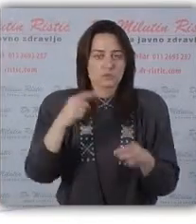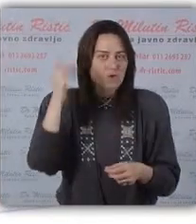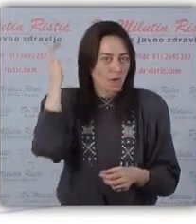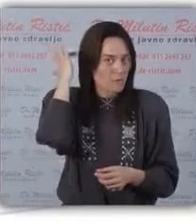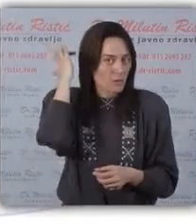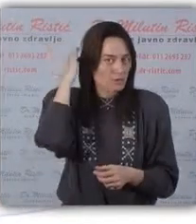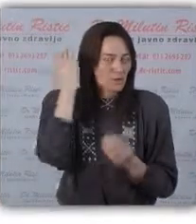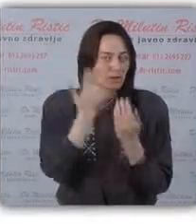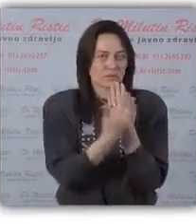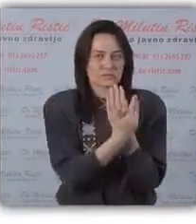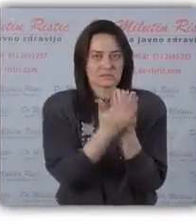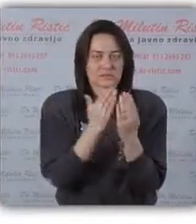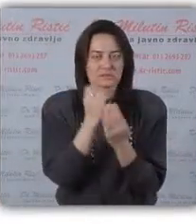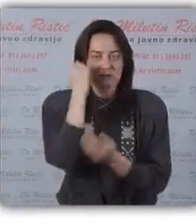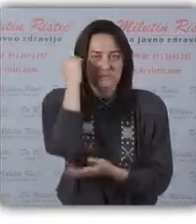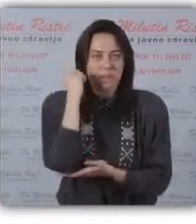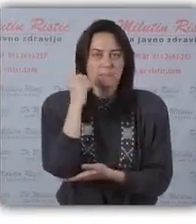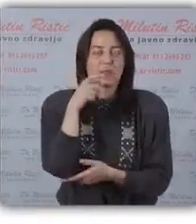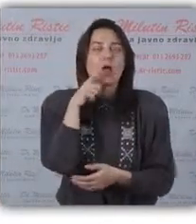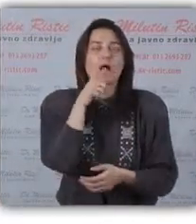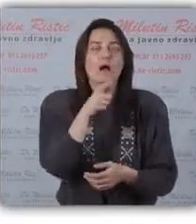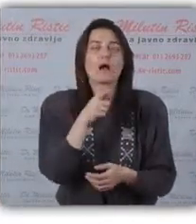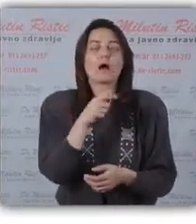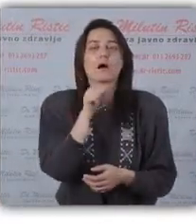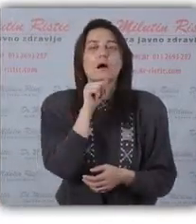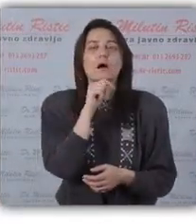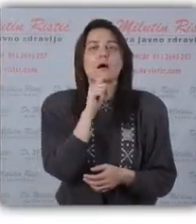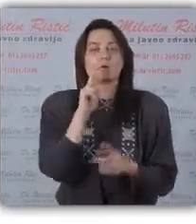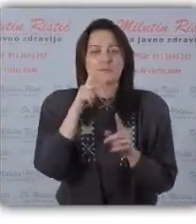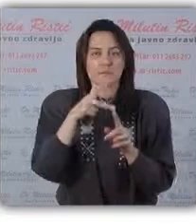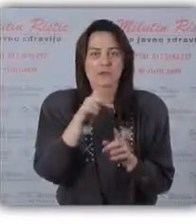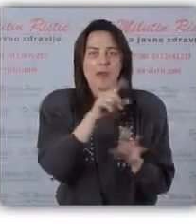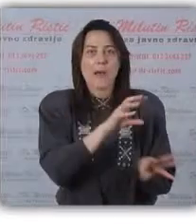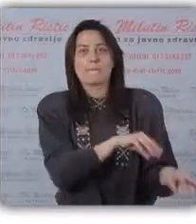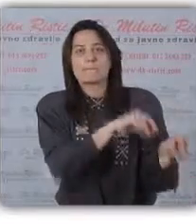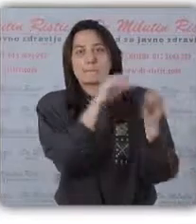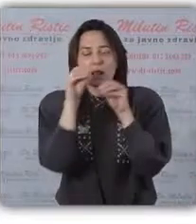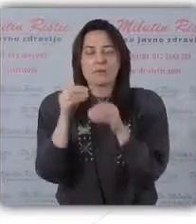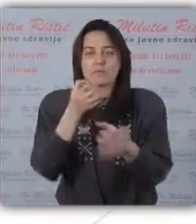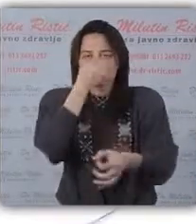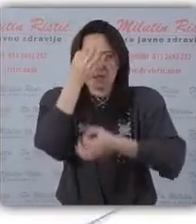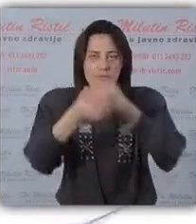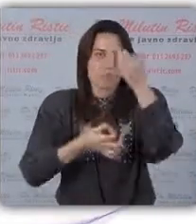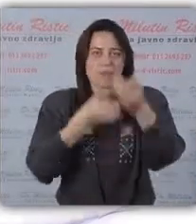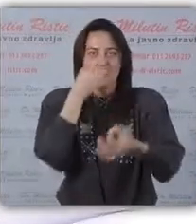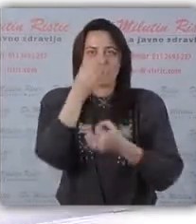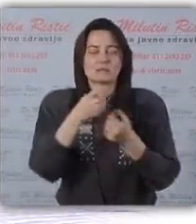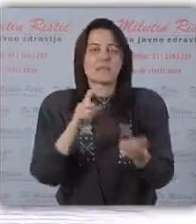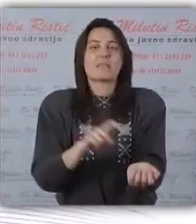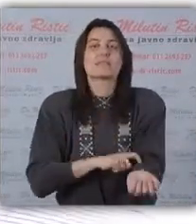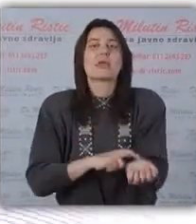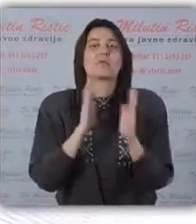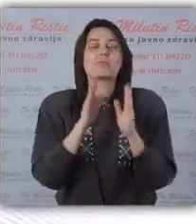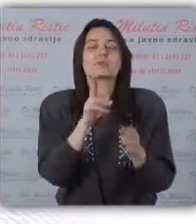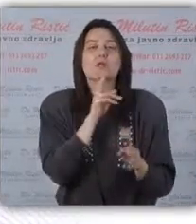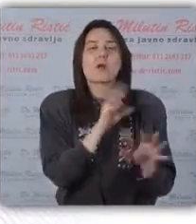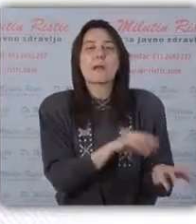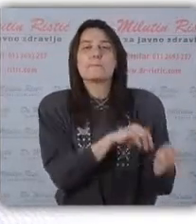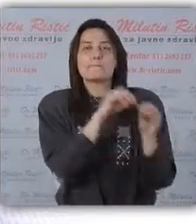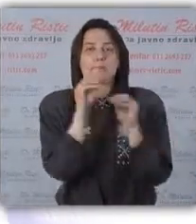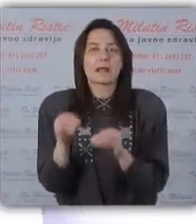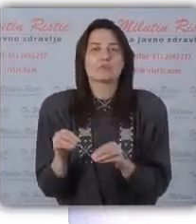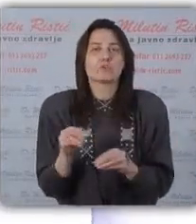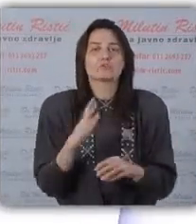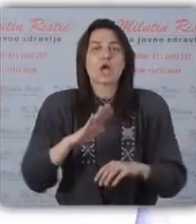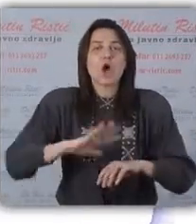sumnje na oštećenje moždanog stabla. Somatosenzitivni evocirani potencijali služe za prenos, za analizu nervnog puta